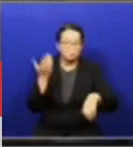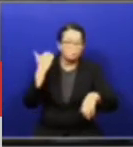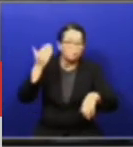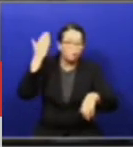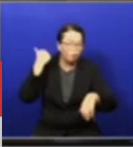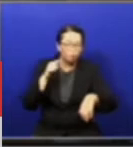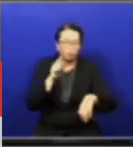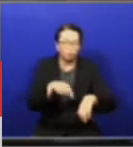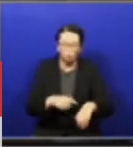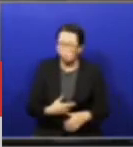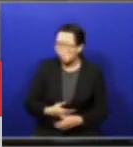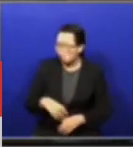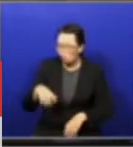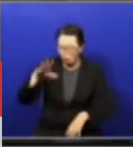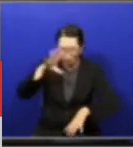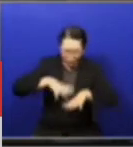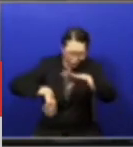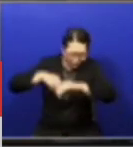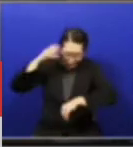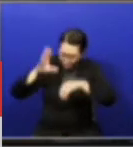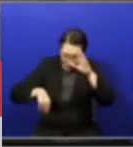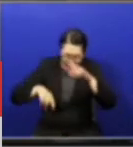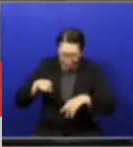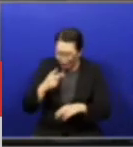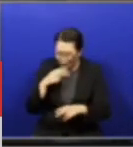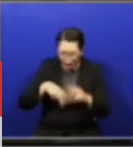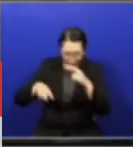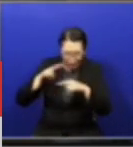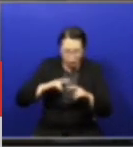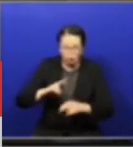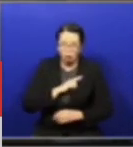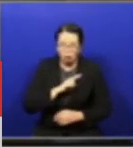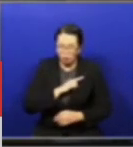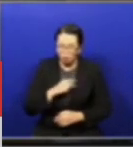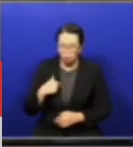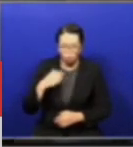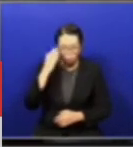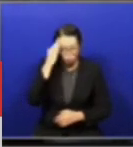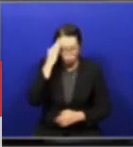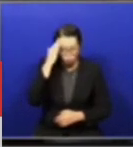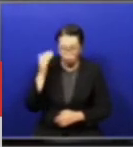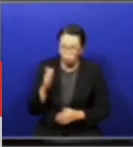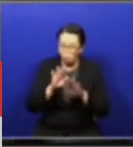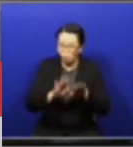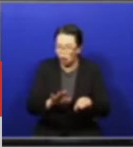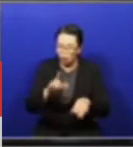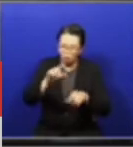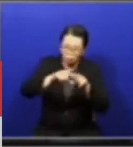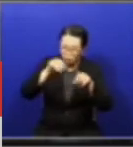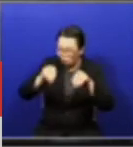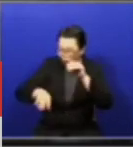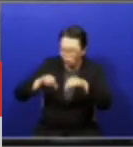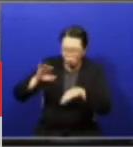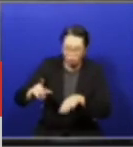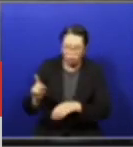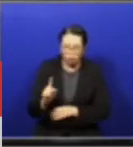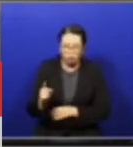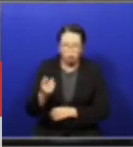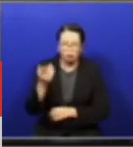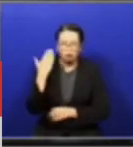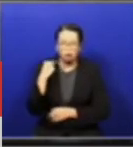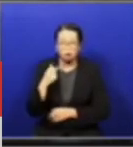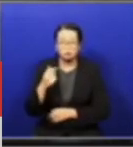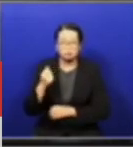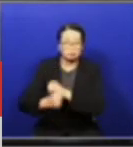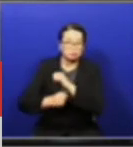ต้องไปหาต้นขั้วโอ้โหเขาให้เราไปหาเองชั้นนี่วางพึบไปหมดกว่าจะได้บัตรประชาชนใบหนึ่งไอ้นั่น